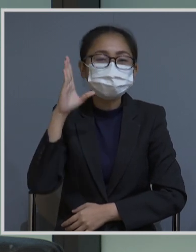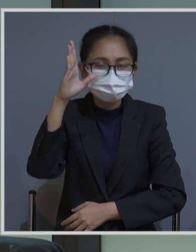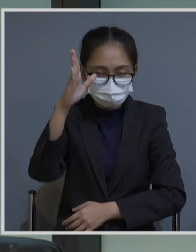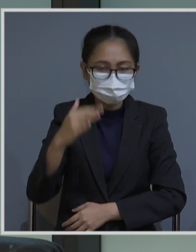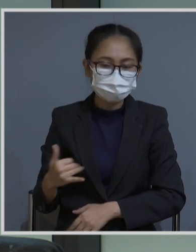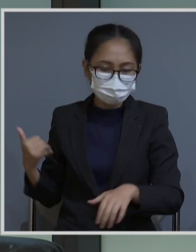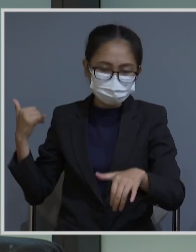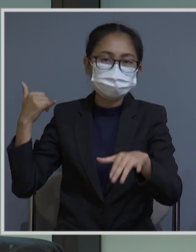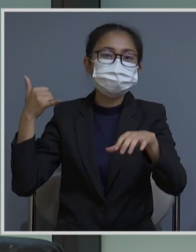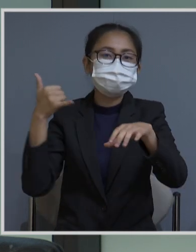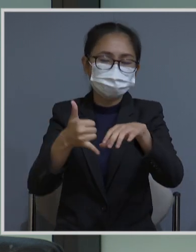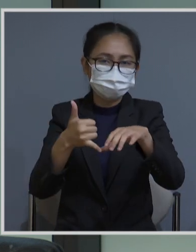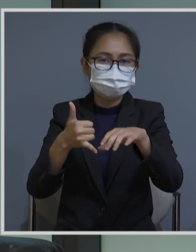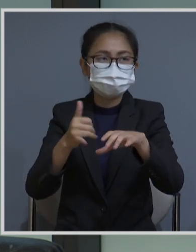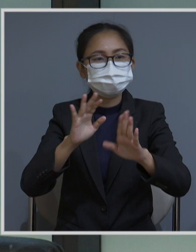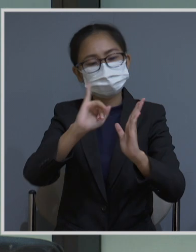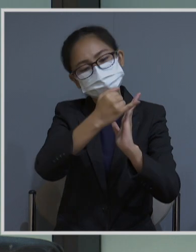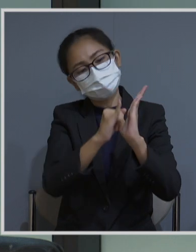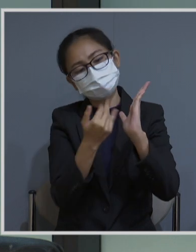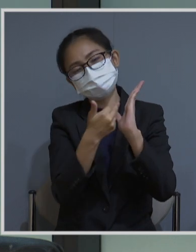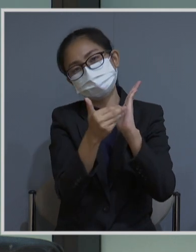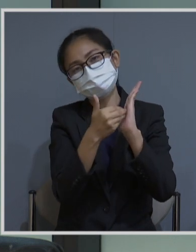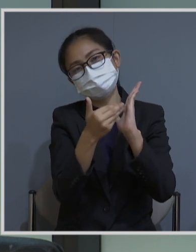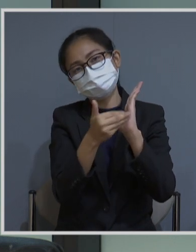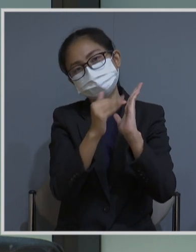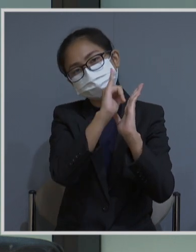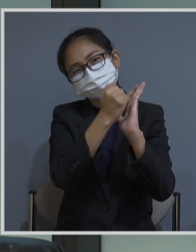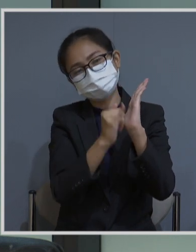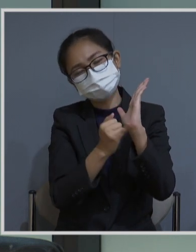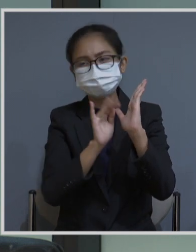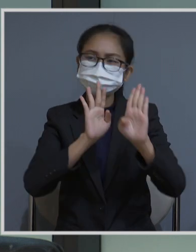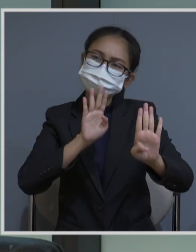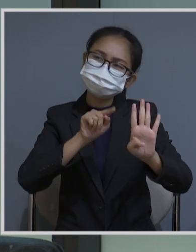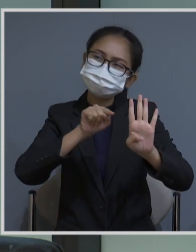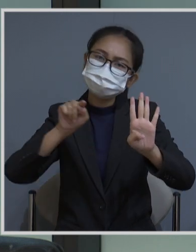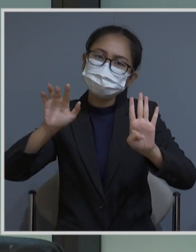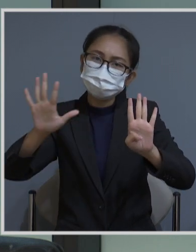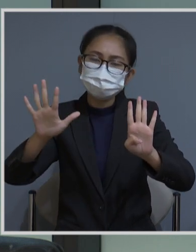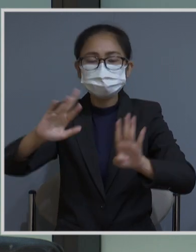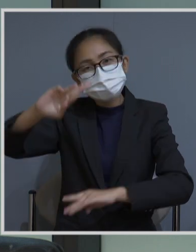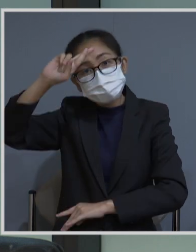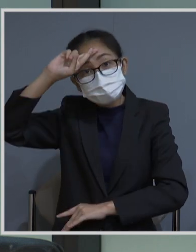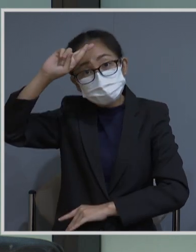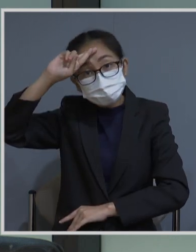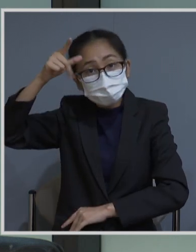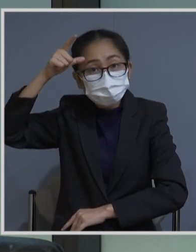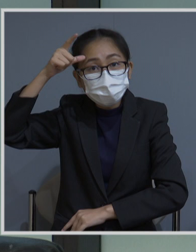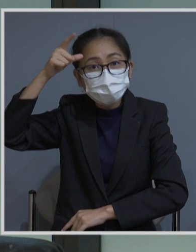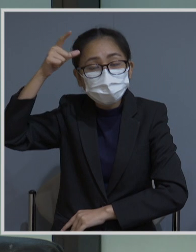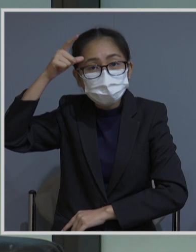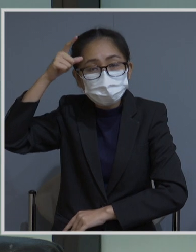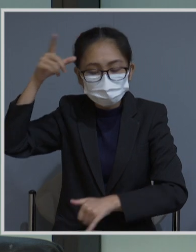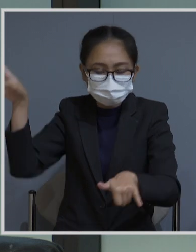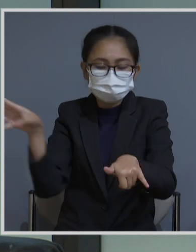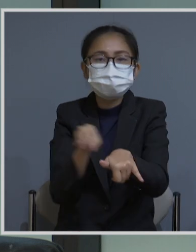วัคซีนมีสีถ้าจังหวัดในภาคอีสานที่เกิดภัย lumpyสะกิดนี้